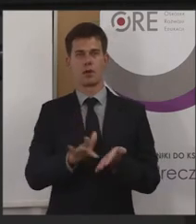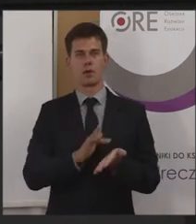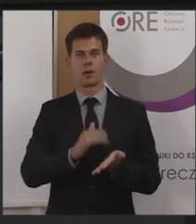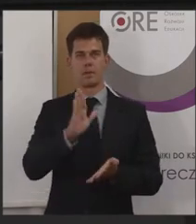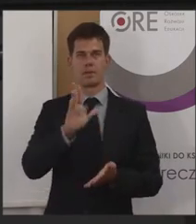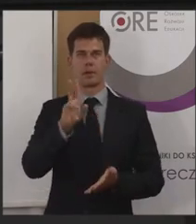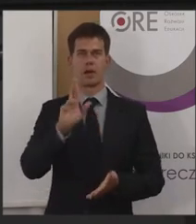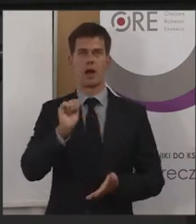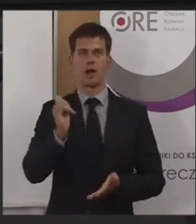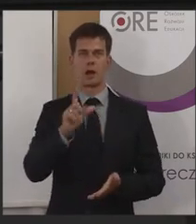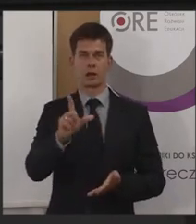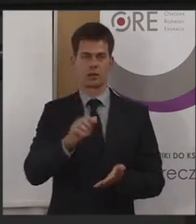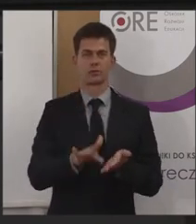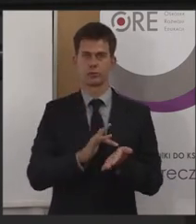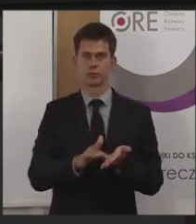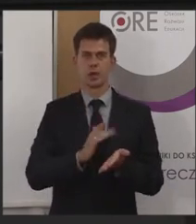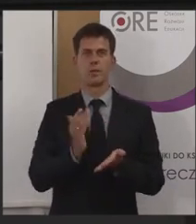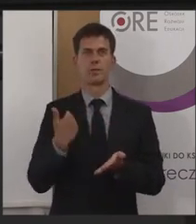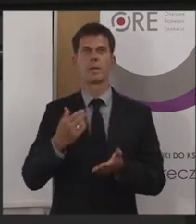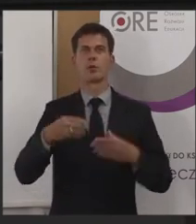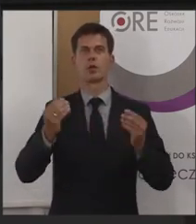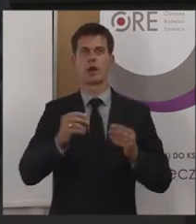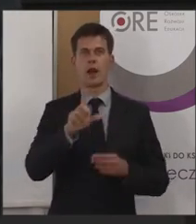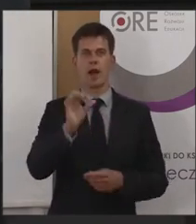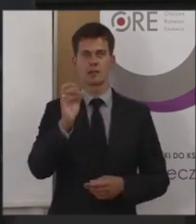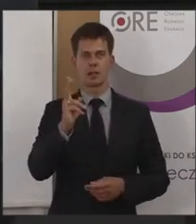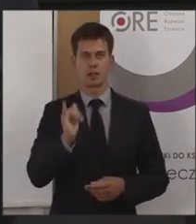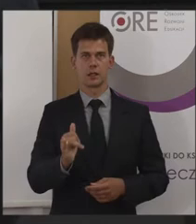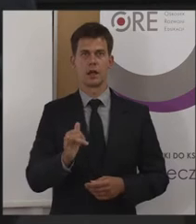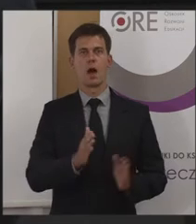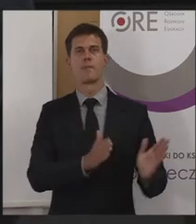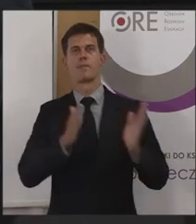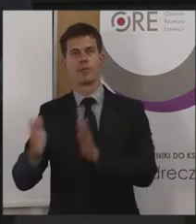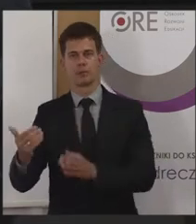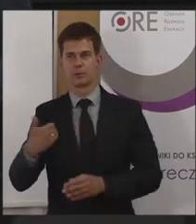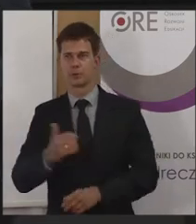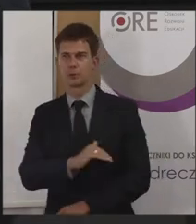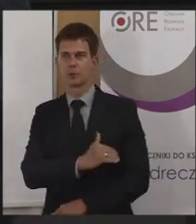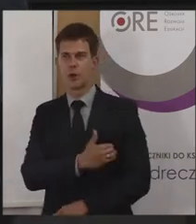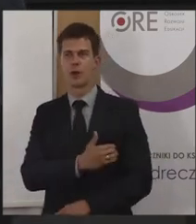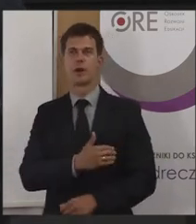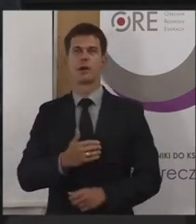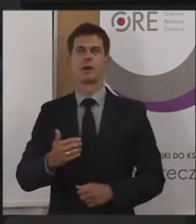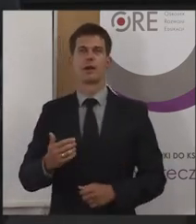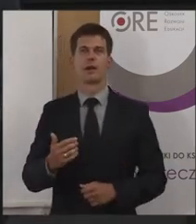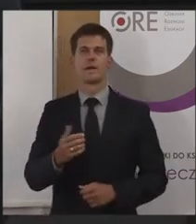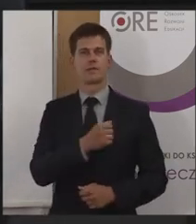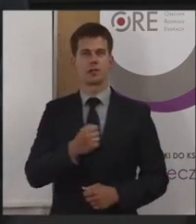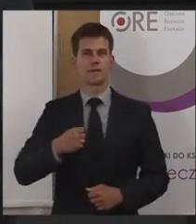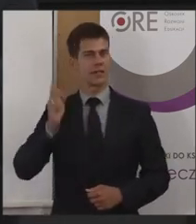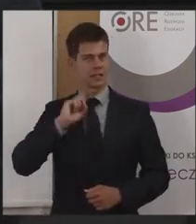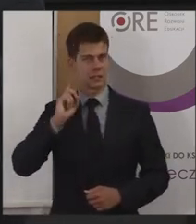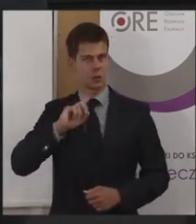Najpierw chodziłem do szkoły podstawowej w Laskach, następnie poszedłem do jednego z warszawskich liceów,